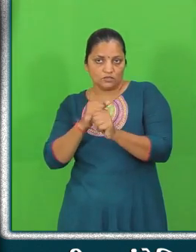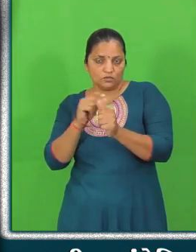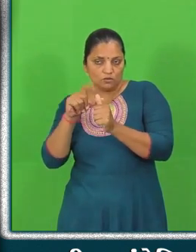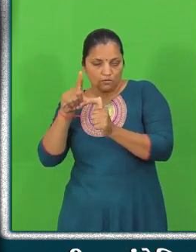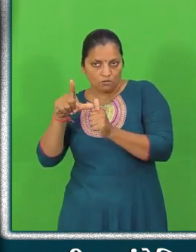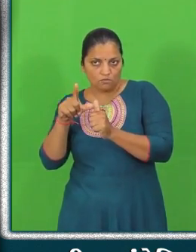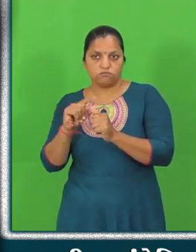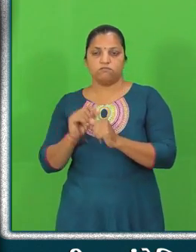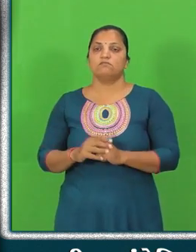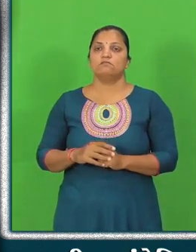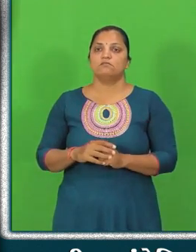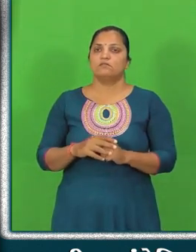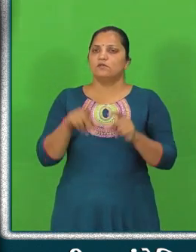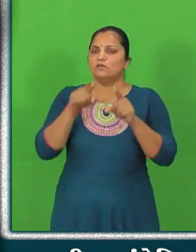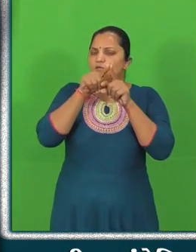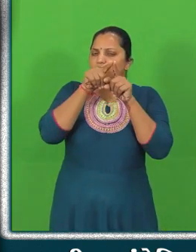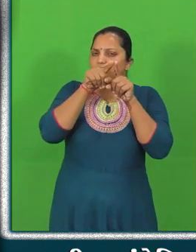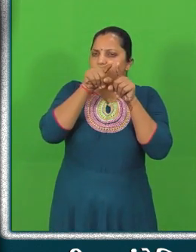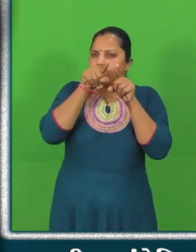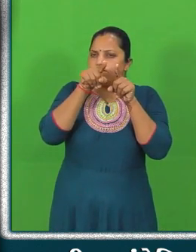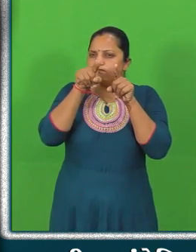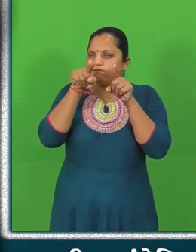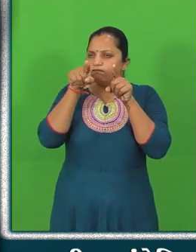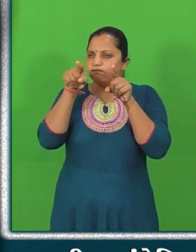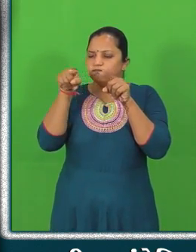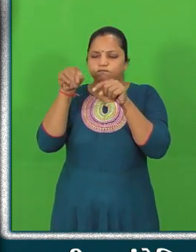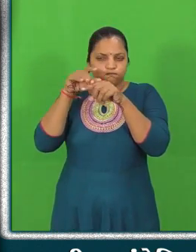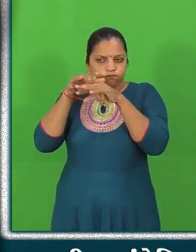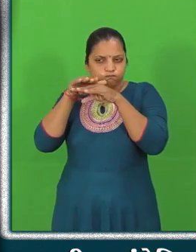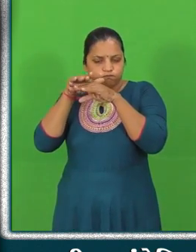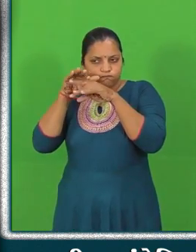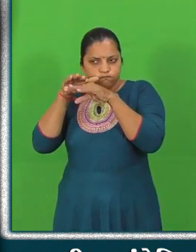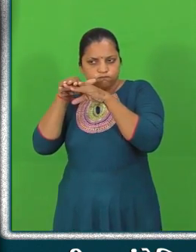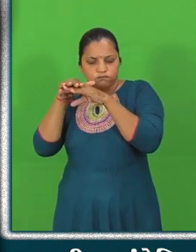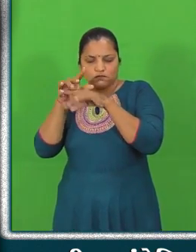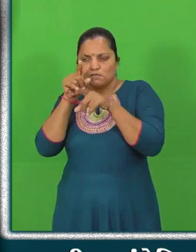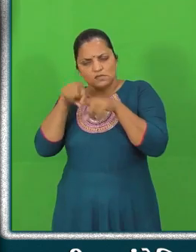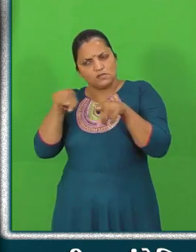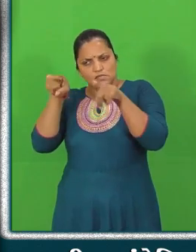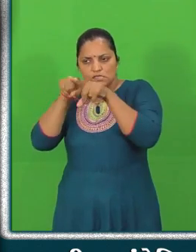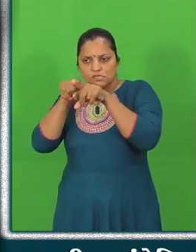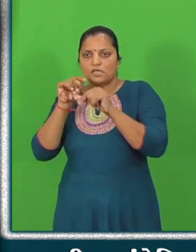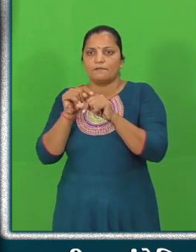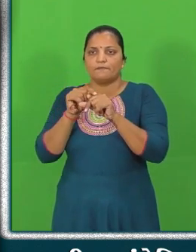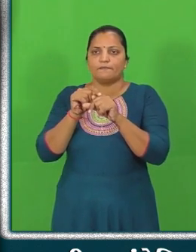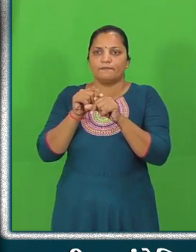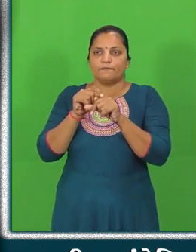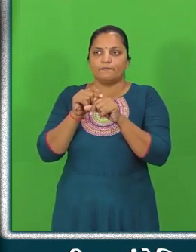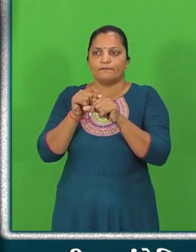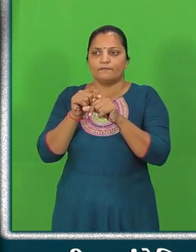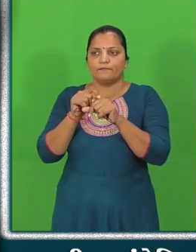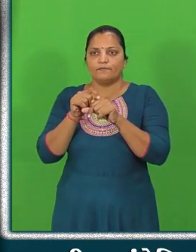પર વસ્તુને મૂકીએ ત્યારે એમાંથી નીકળતું એક પ્રકાશનું કિરણ મુખ્ય અક્ષને સમાંતર,